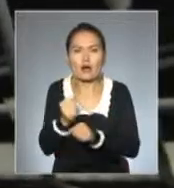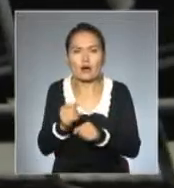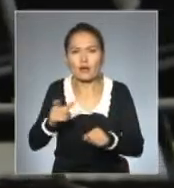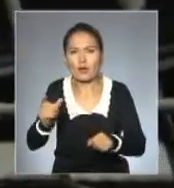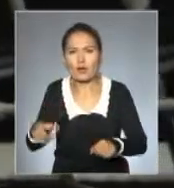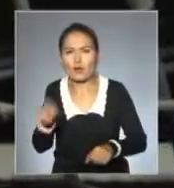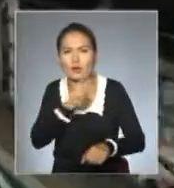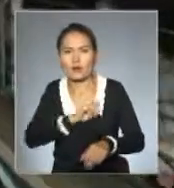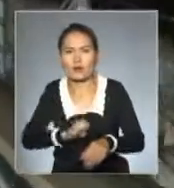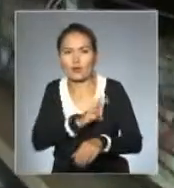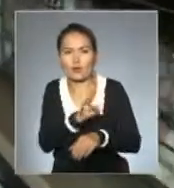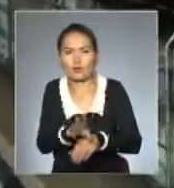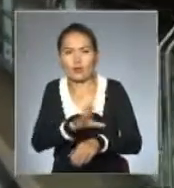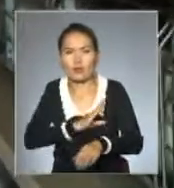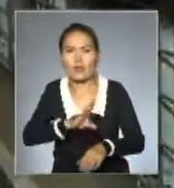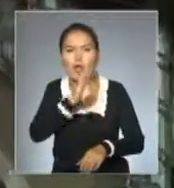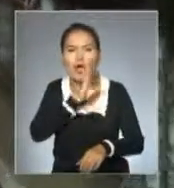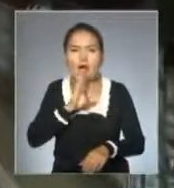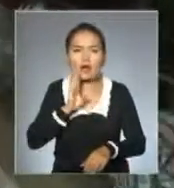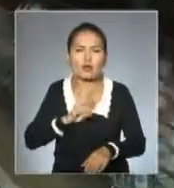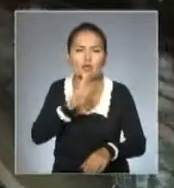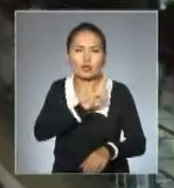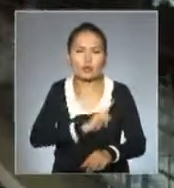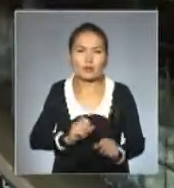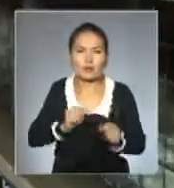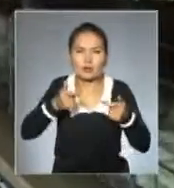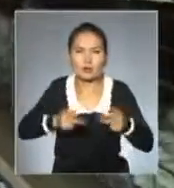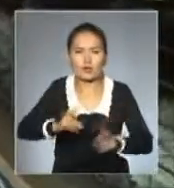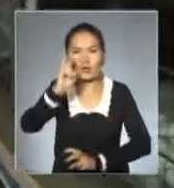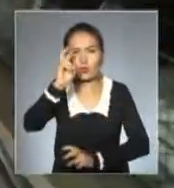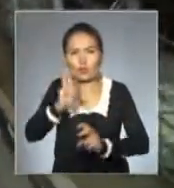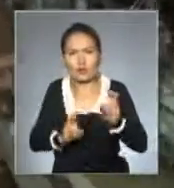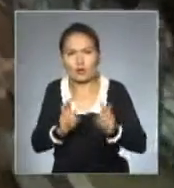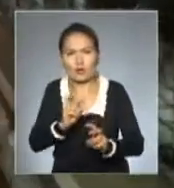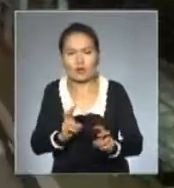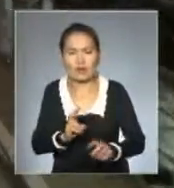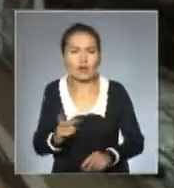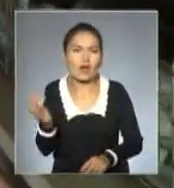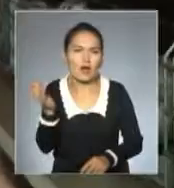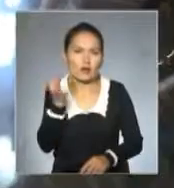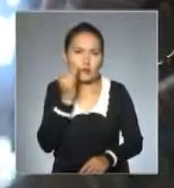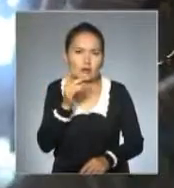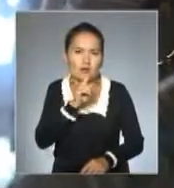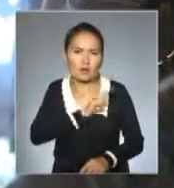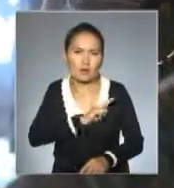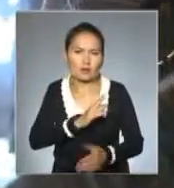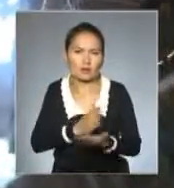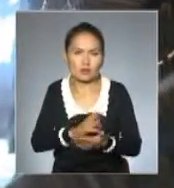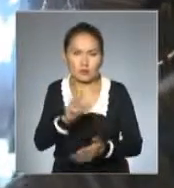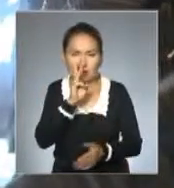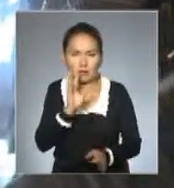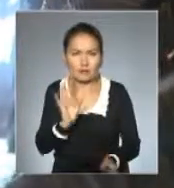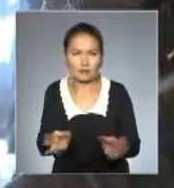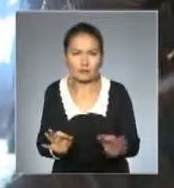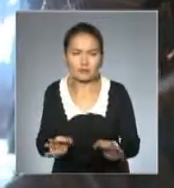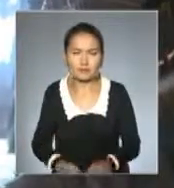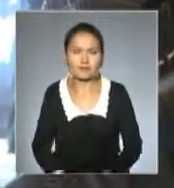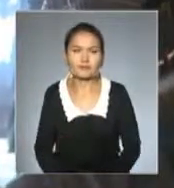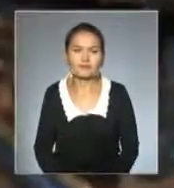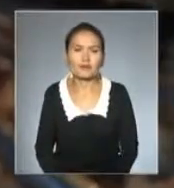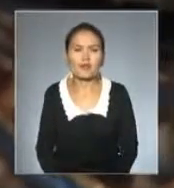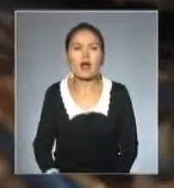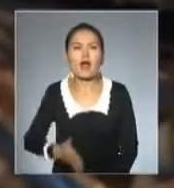бірі Ирина Пономарева. Азаматша кәсіпорын құрылғаннан бері құс өсіруші болып қызмет атқарып келеді. Работа мне